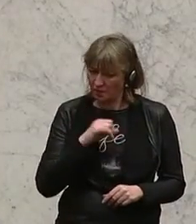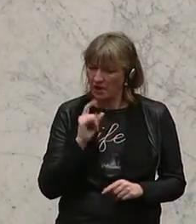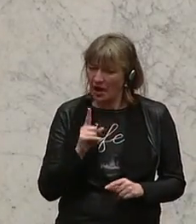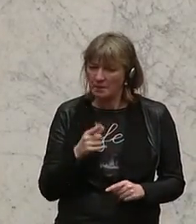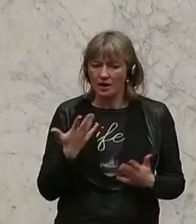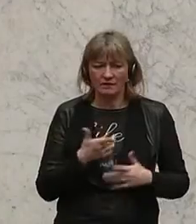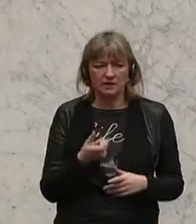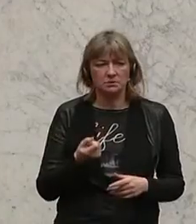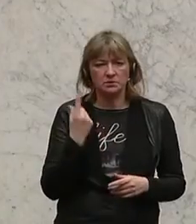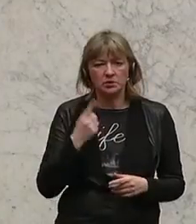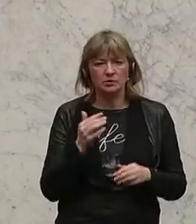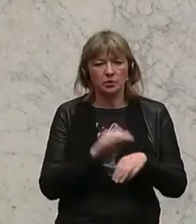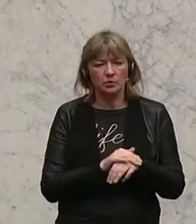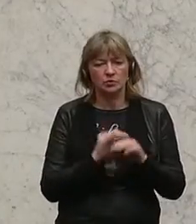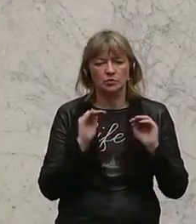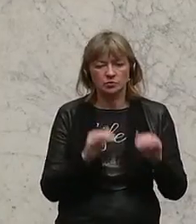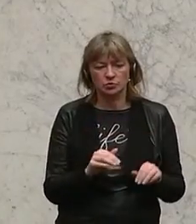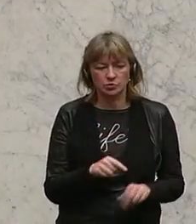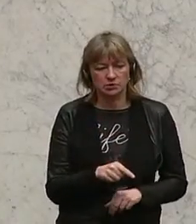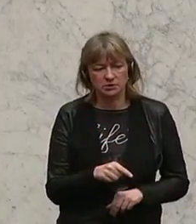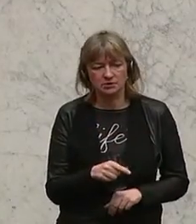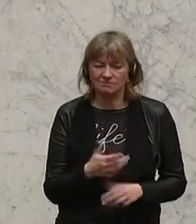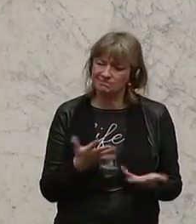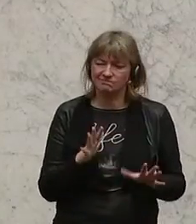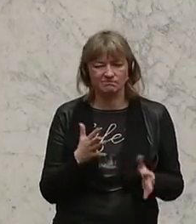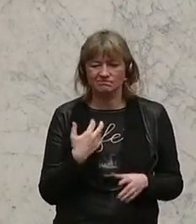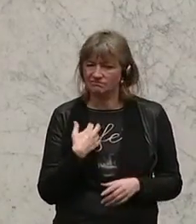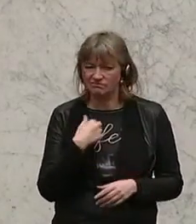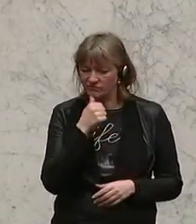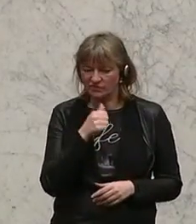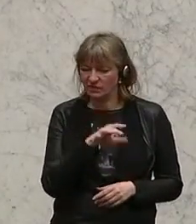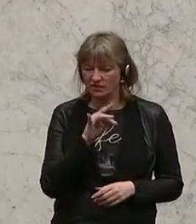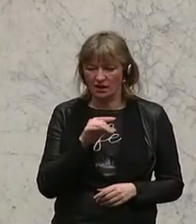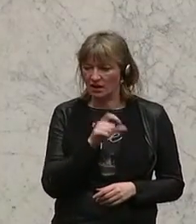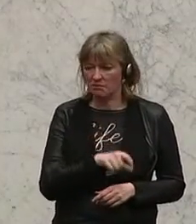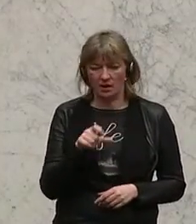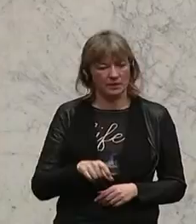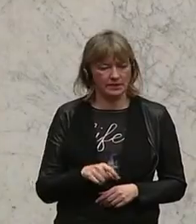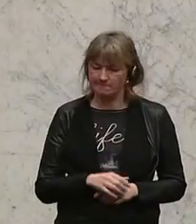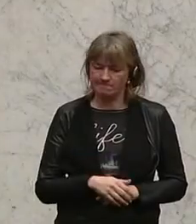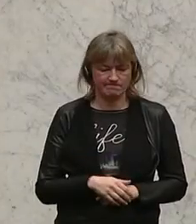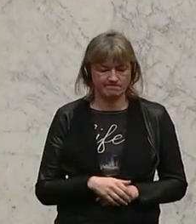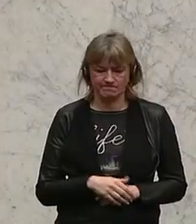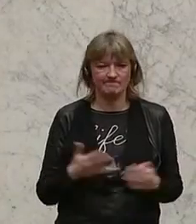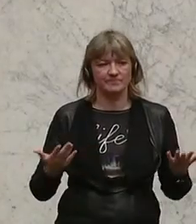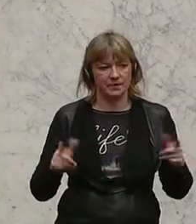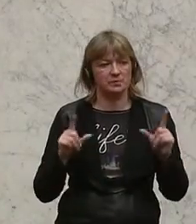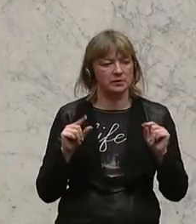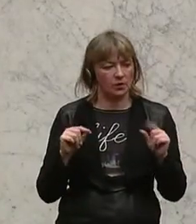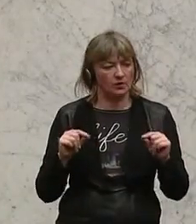aber mit diesem besonderen Kündigungsschutz bin ich nicht bereit, das auf mich zu nehmen. Das